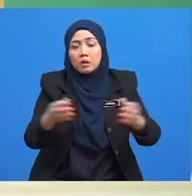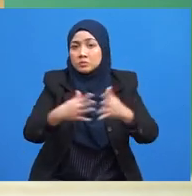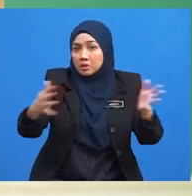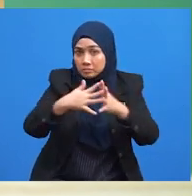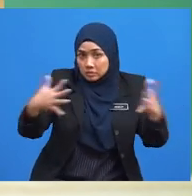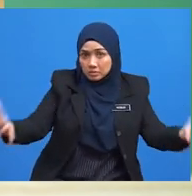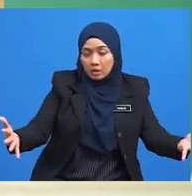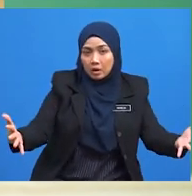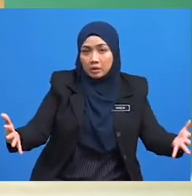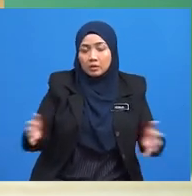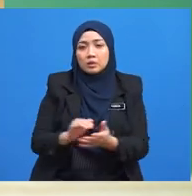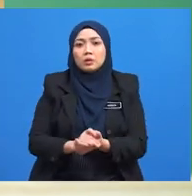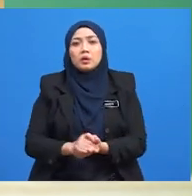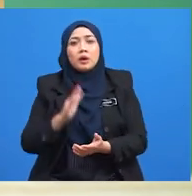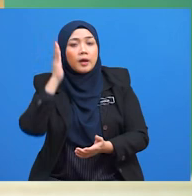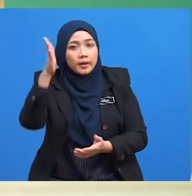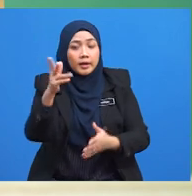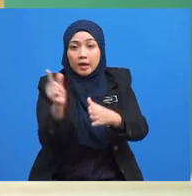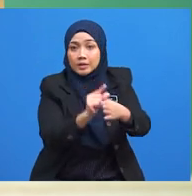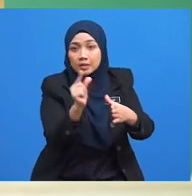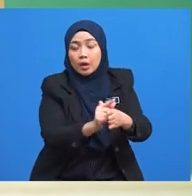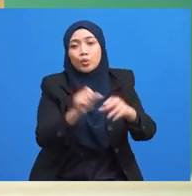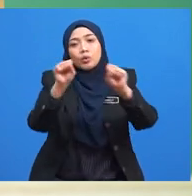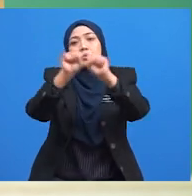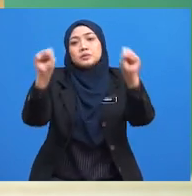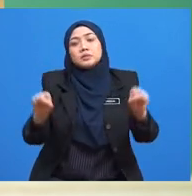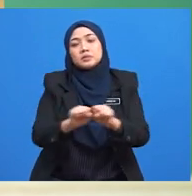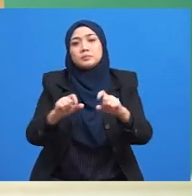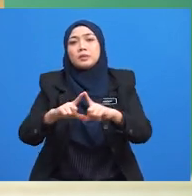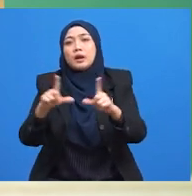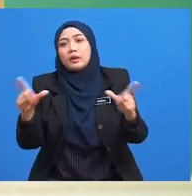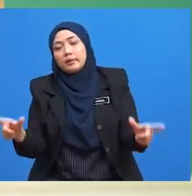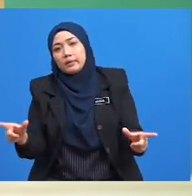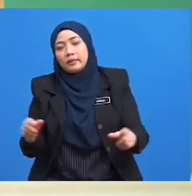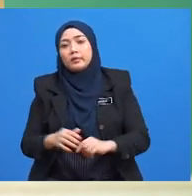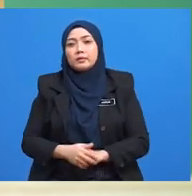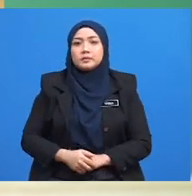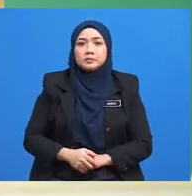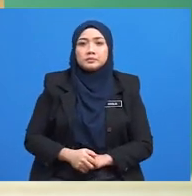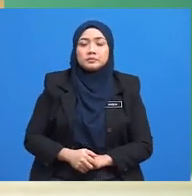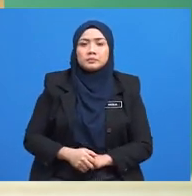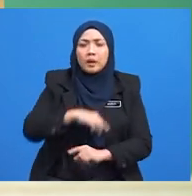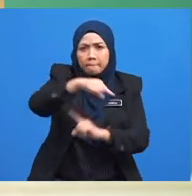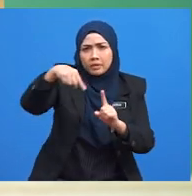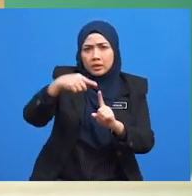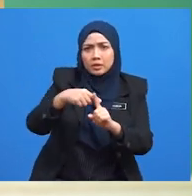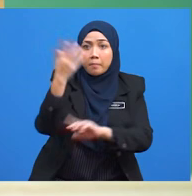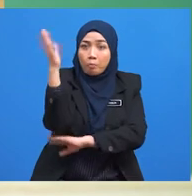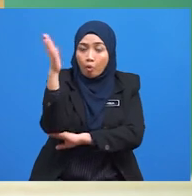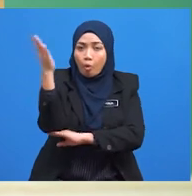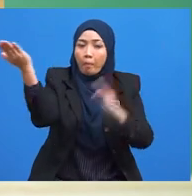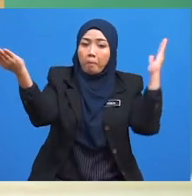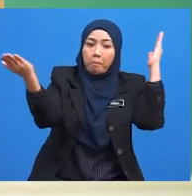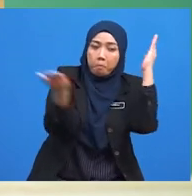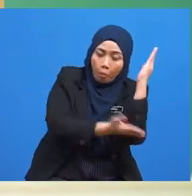akan memberi kesan sistem lain terutamanya sistem geomorfologi. Apabila pokok ditebang,